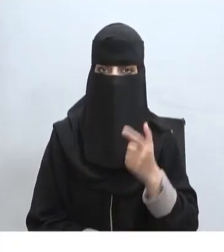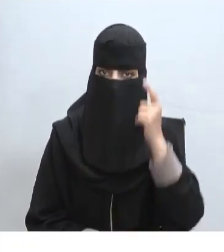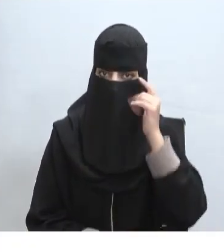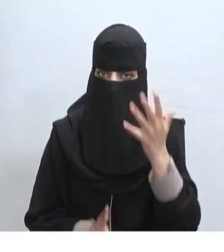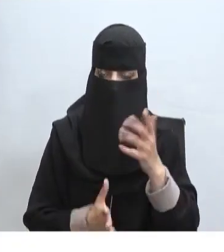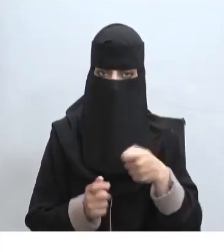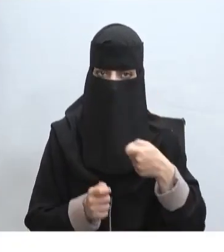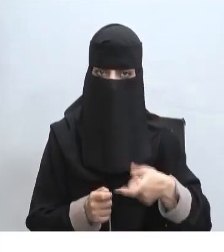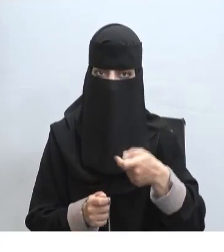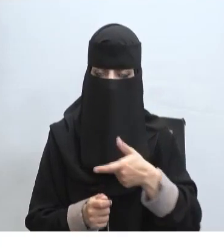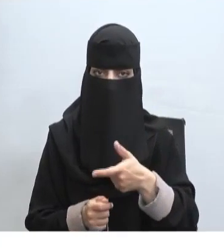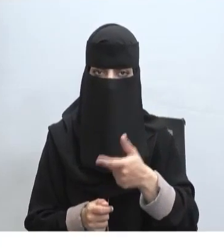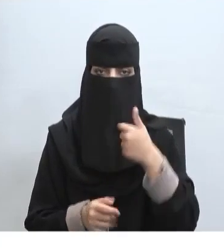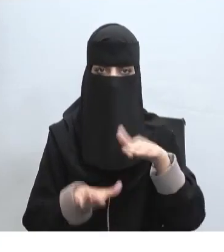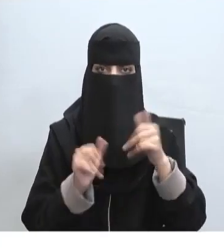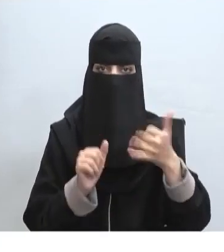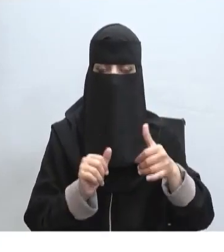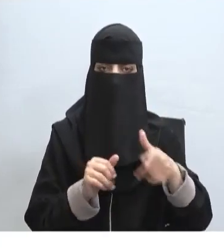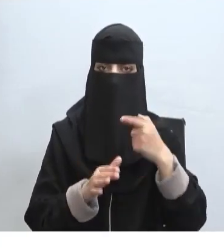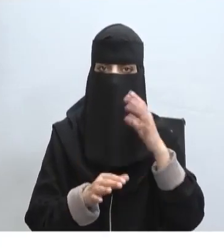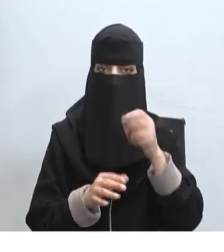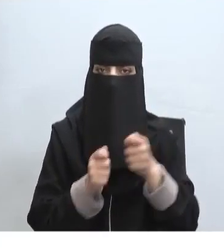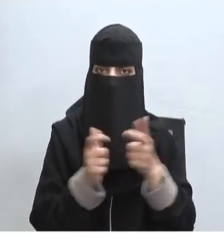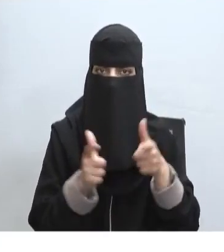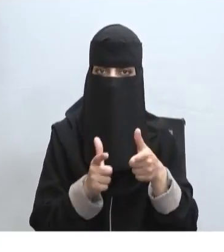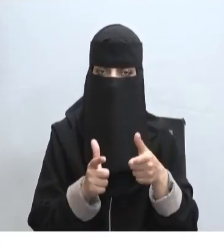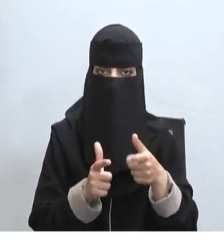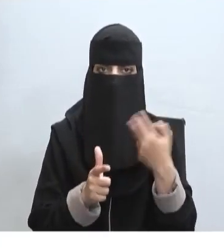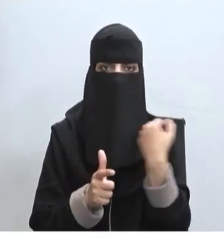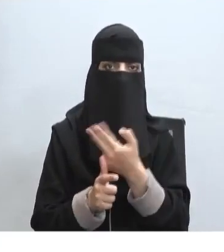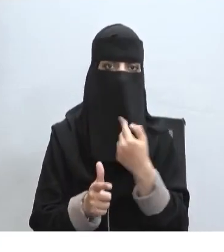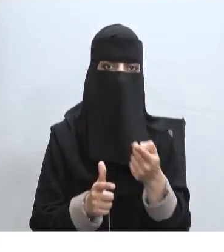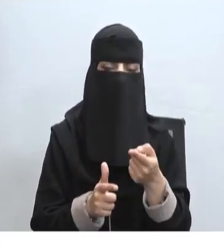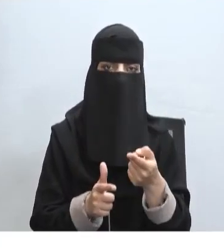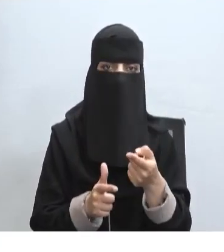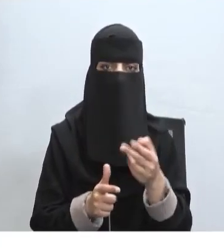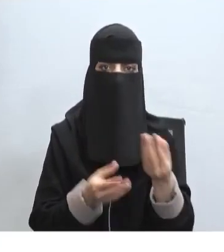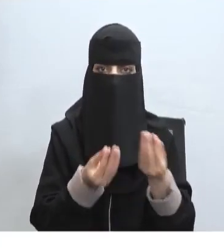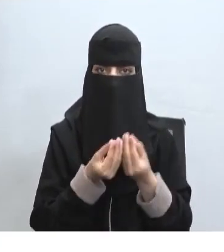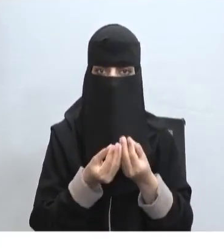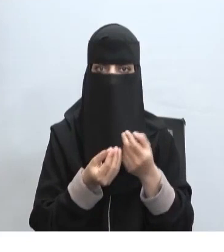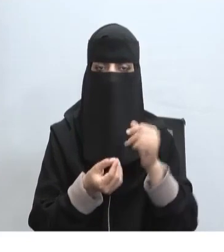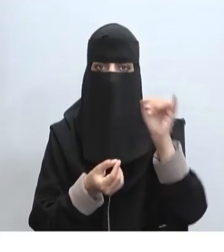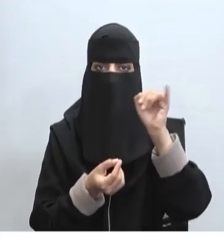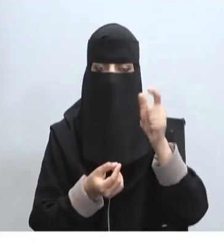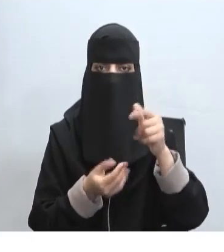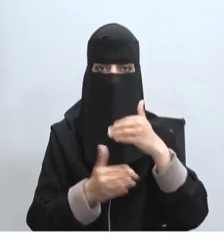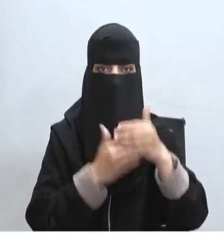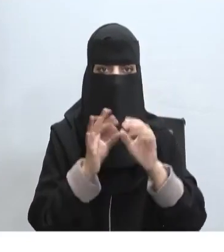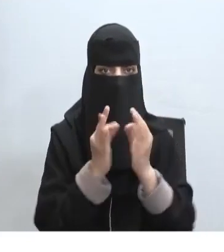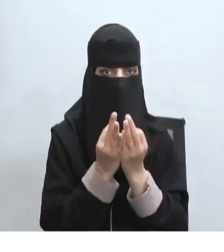قيمه نفقاتك عند التقاعد وتقييم ما اذا كان الراتب التقاعدي الحكومي او الذي ياتيك من المؤسسه العامه للتامينات